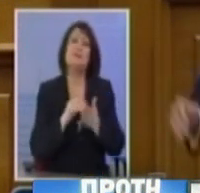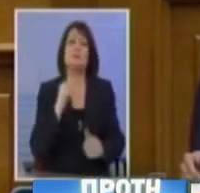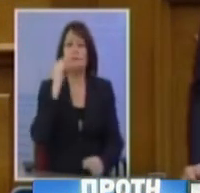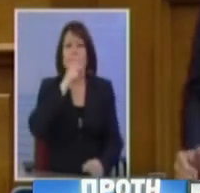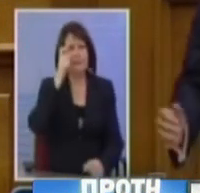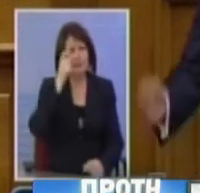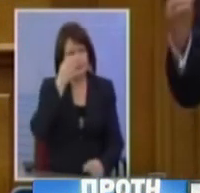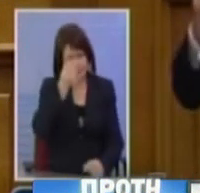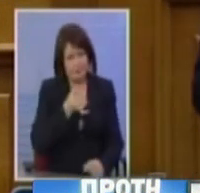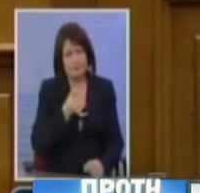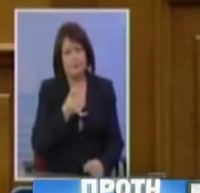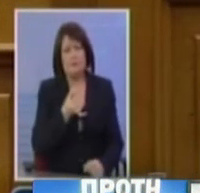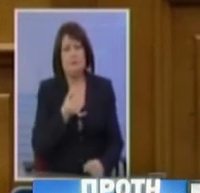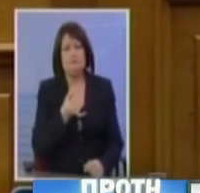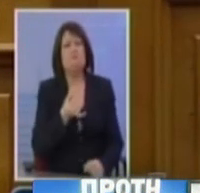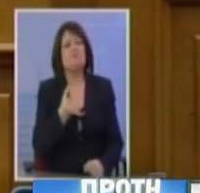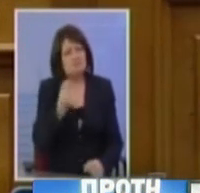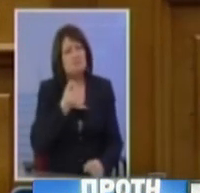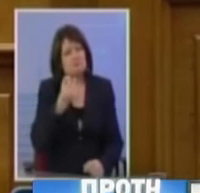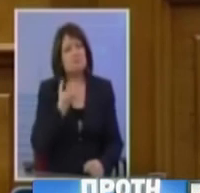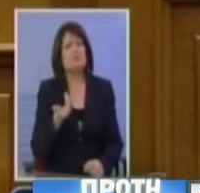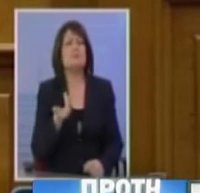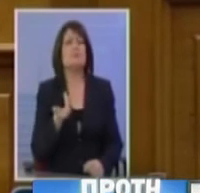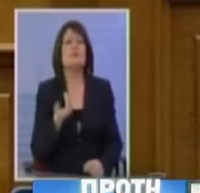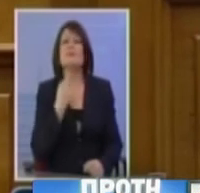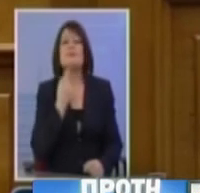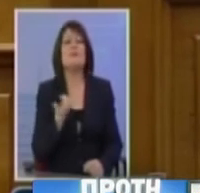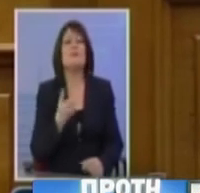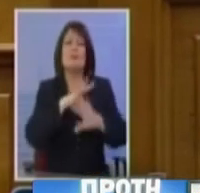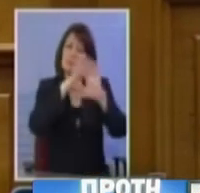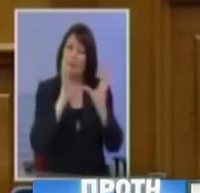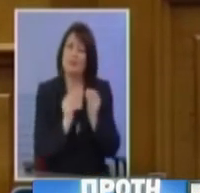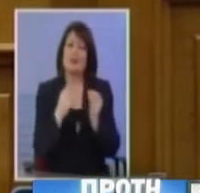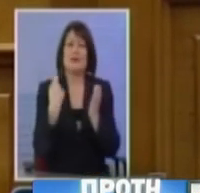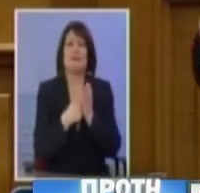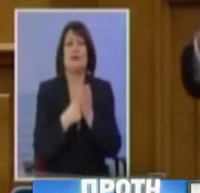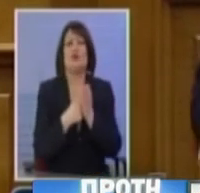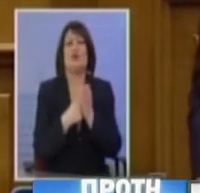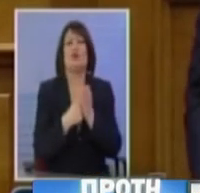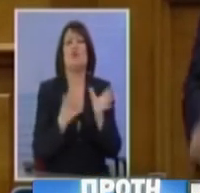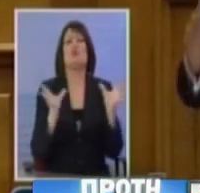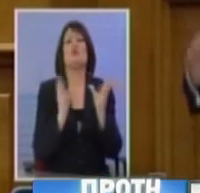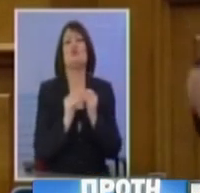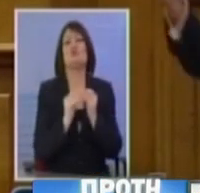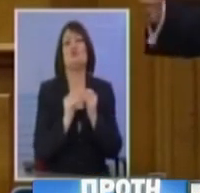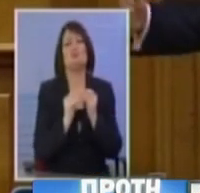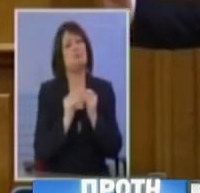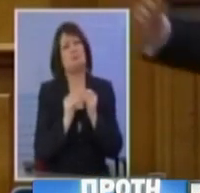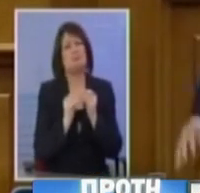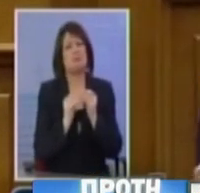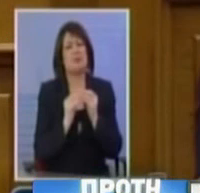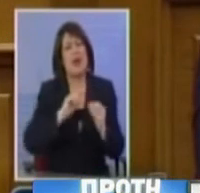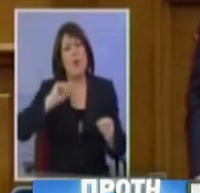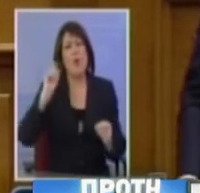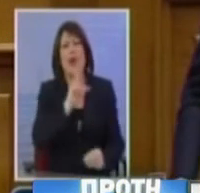Αντώνης Σαμαράς, έχει τοποθετηθεί υπέρ ενός ενιαίου φόρου flat rate tax της τάξης τελικά